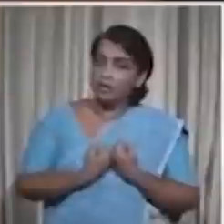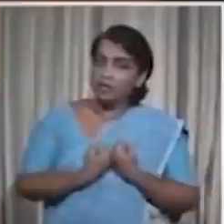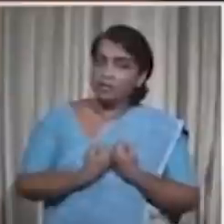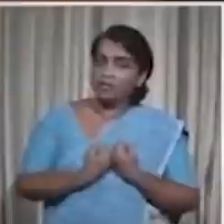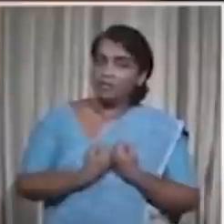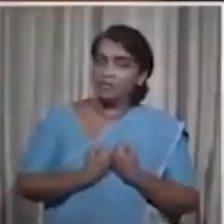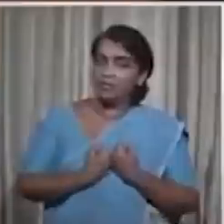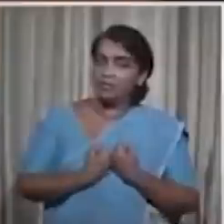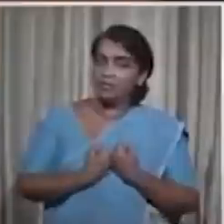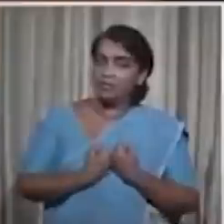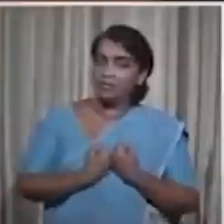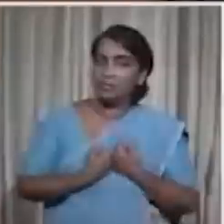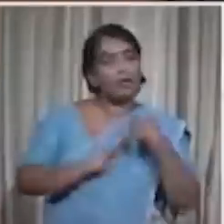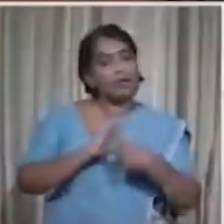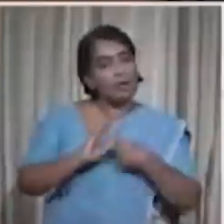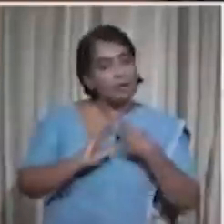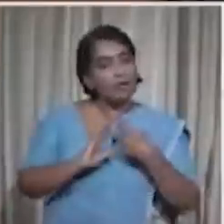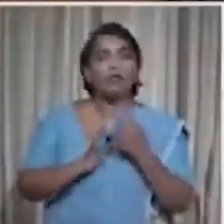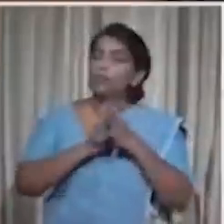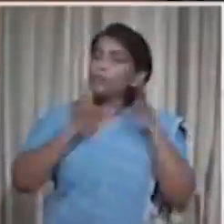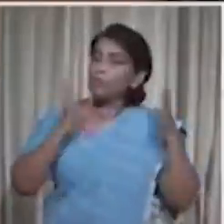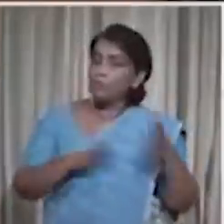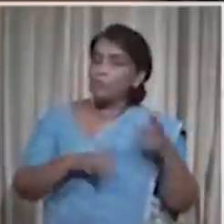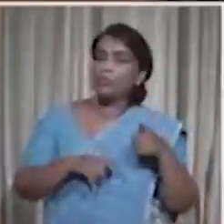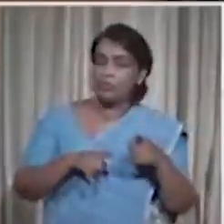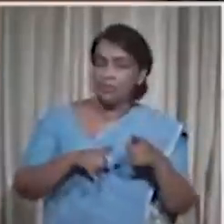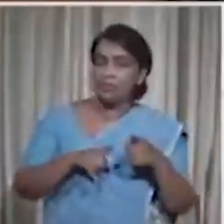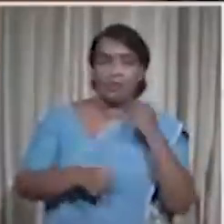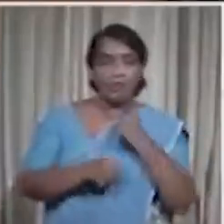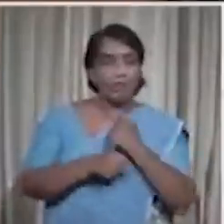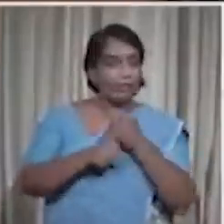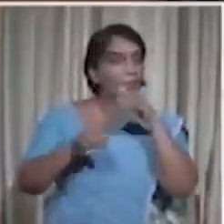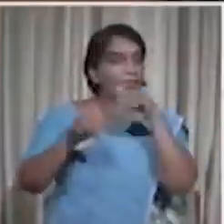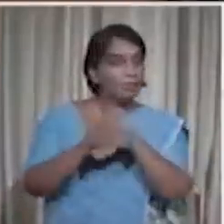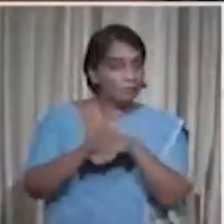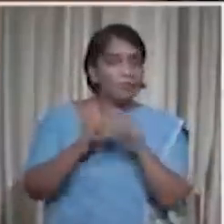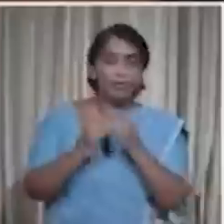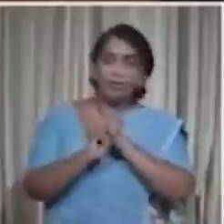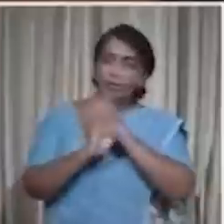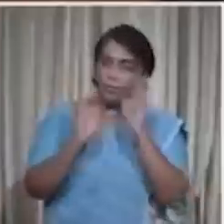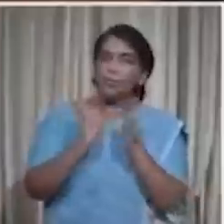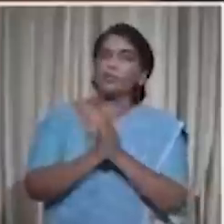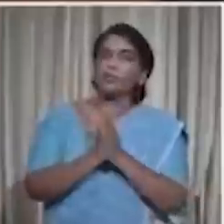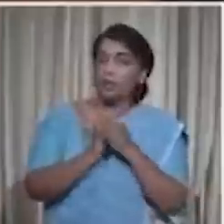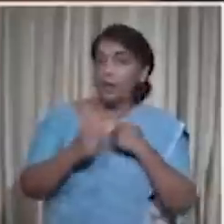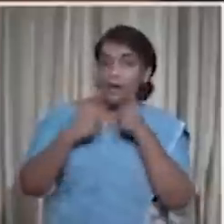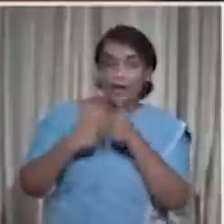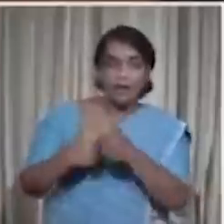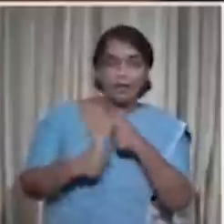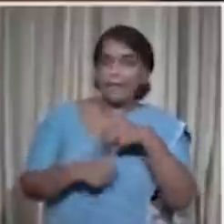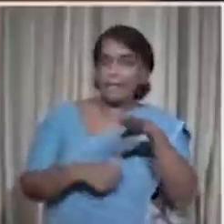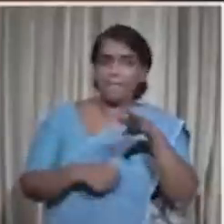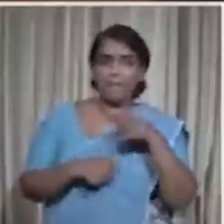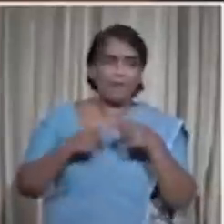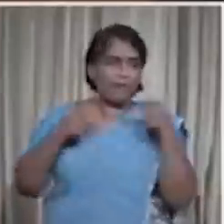இந்த நாட்டிலே இருக்கின்ற மிகப்பெரிய ஒரு அபத்தம் ஆளுங்கட்சியாக இருந்தால் செய்கின்ற எல்லாவற்றையும் சரி என சொல்வது, எதிர்கட்சியாக இருந்தால்